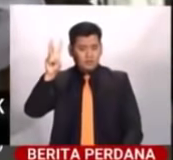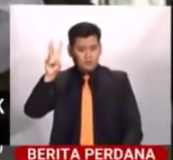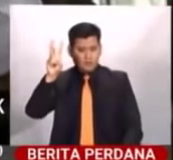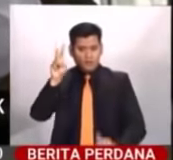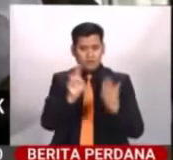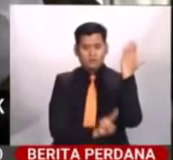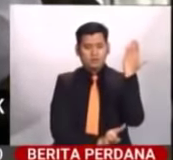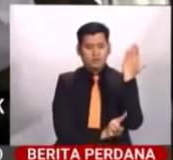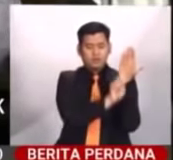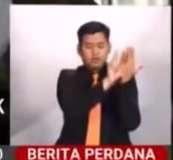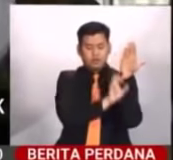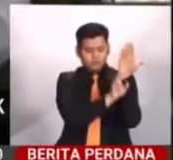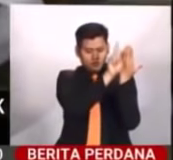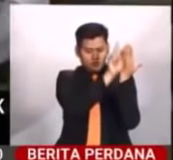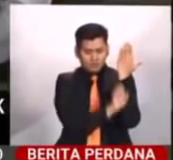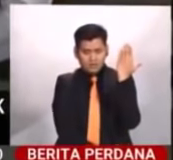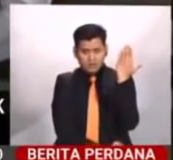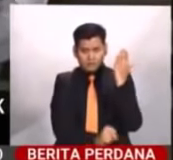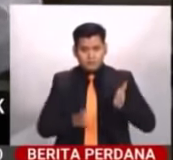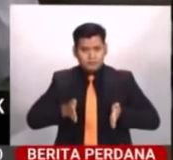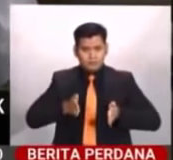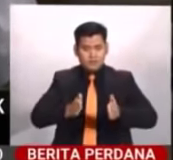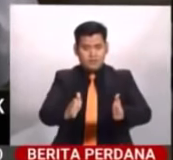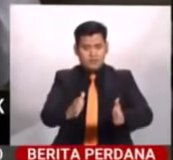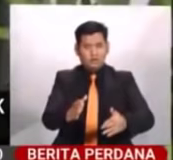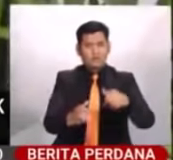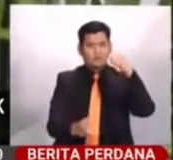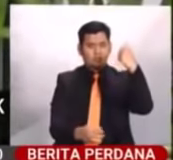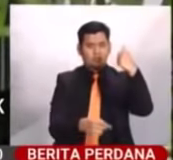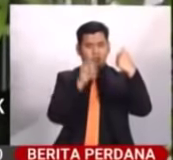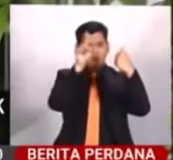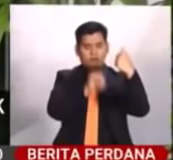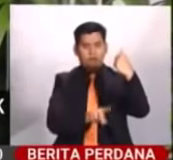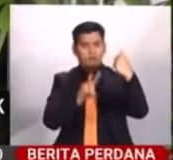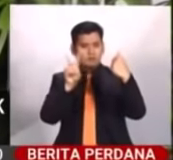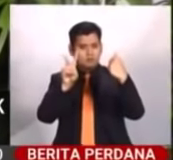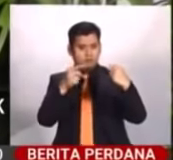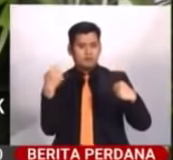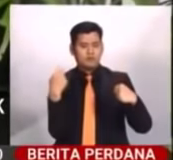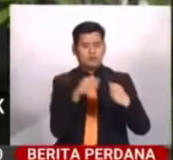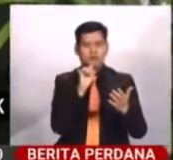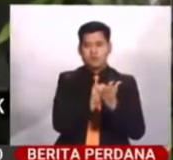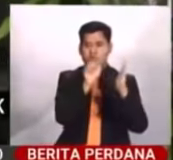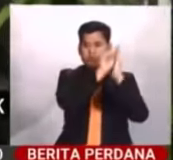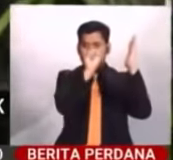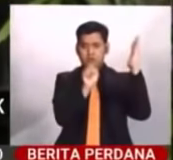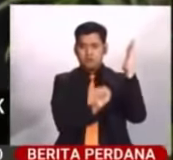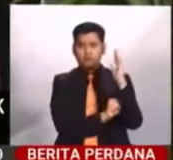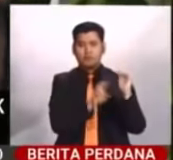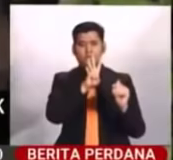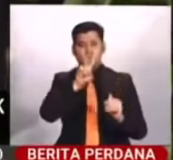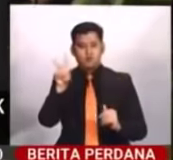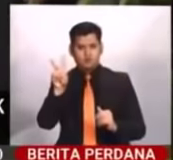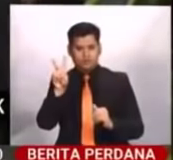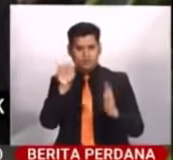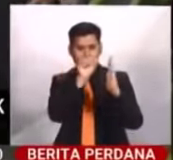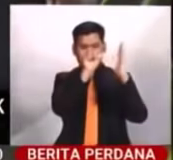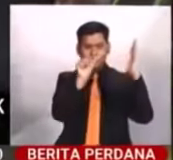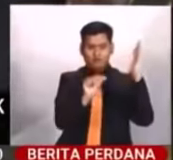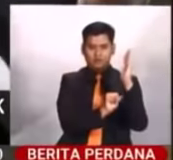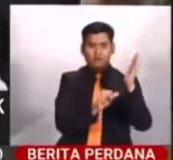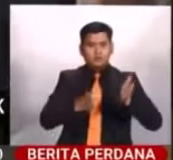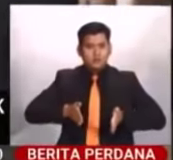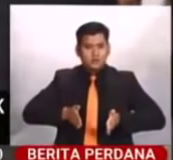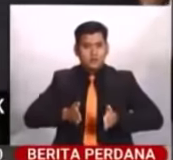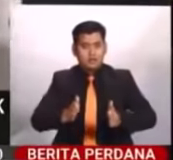pukul 3.21 petang 10 Februari. Pertuduhan dibuat mengikut Seksyen 42, Kurungan 1 Akta Pengangkutan Jalan